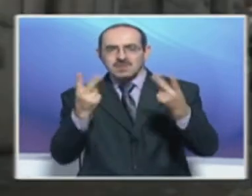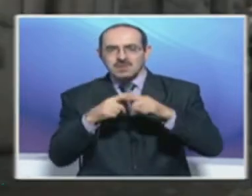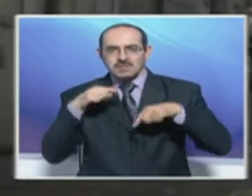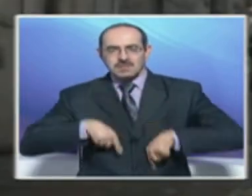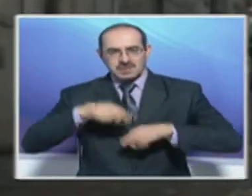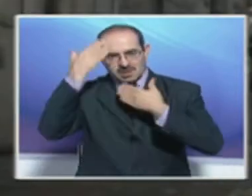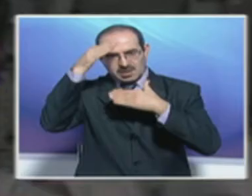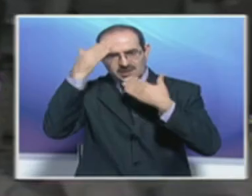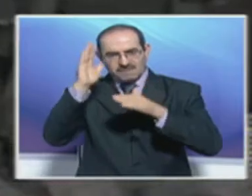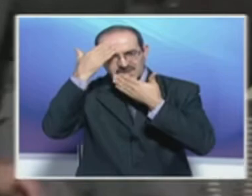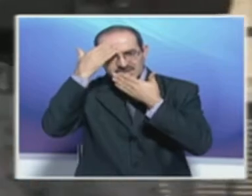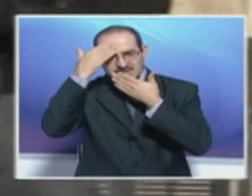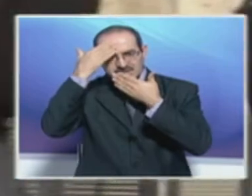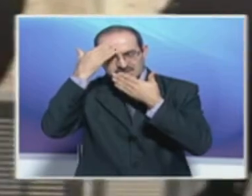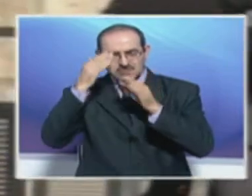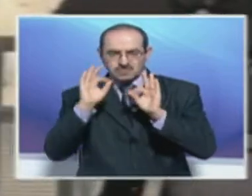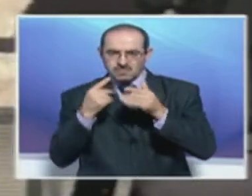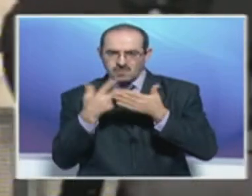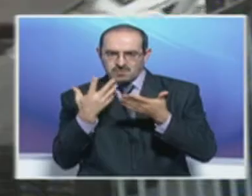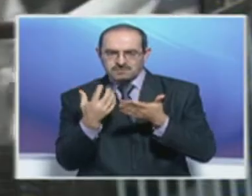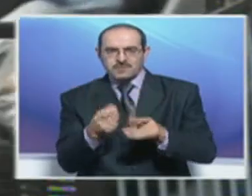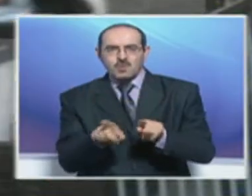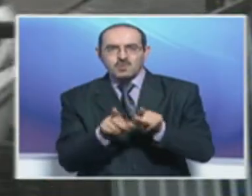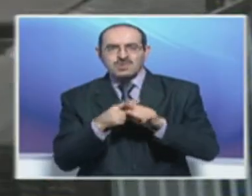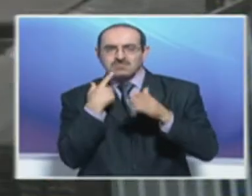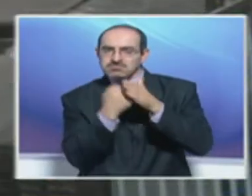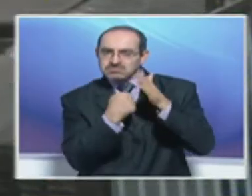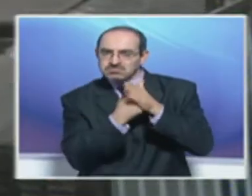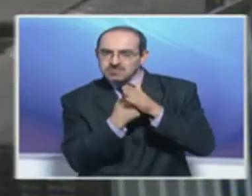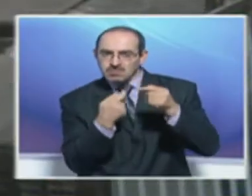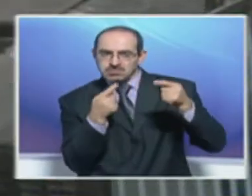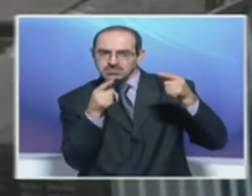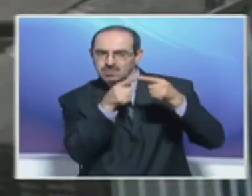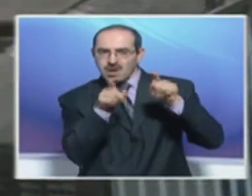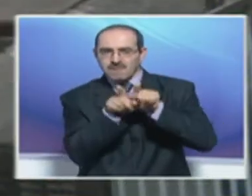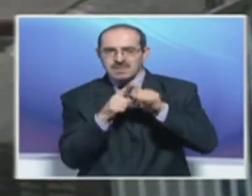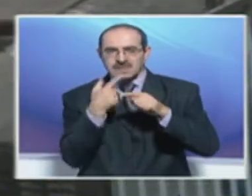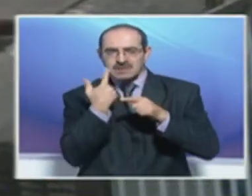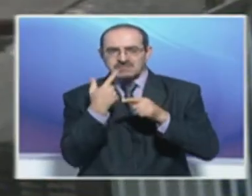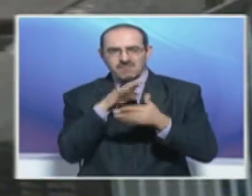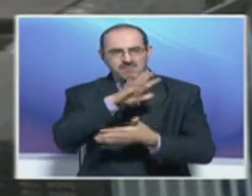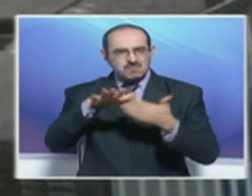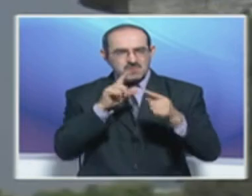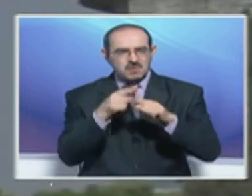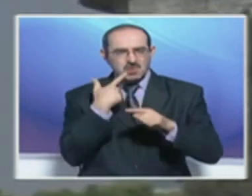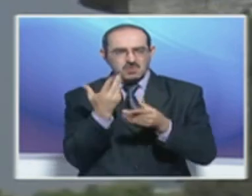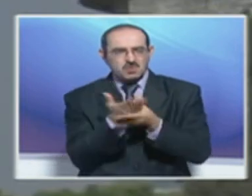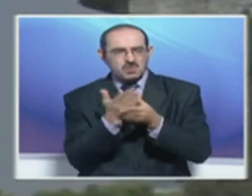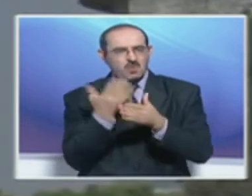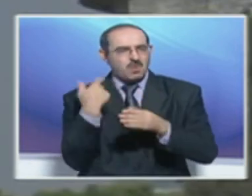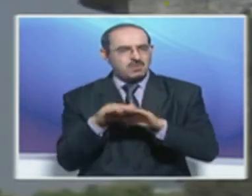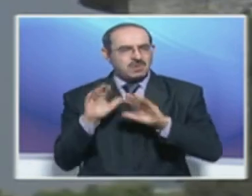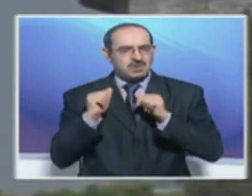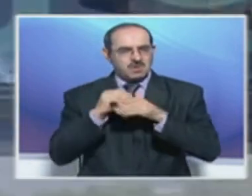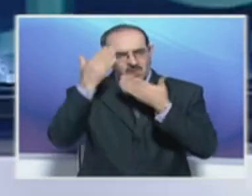الخارجية الفلسطيني رياض المالكي. هذا المسعى يتزامن مع تصعيد يشهده الملف بعد سحب